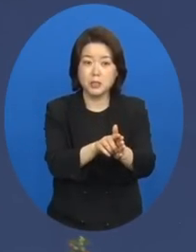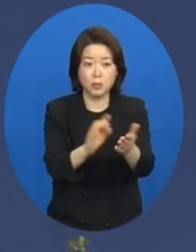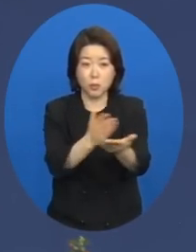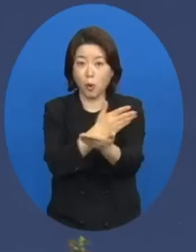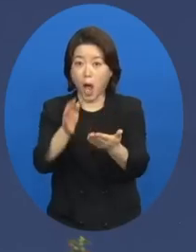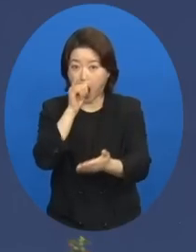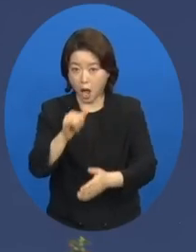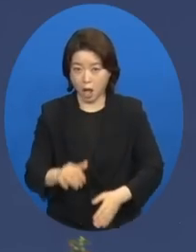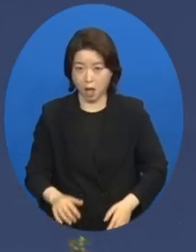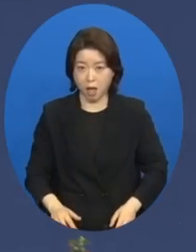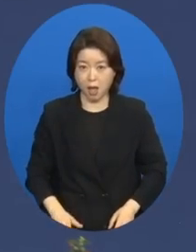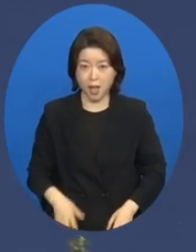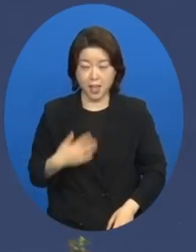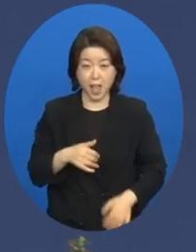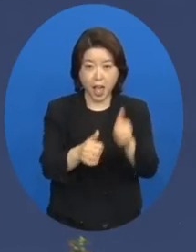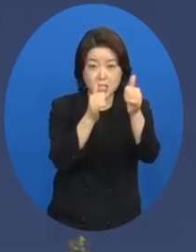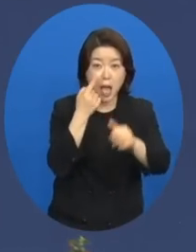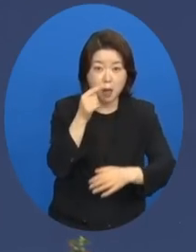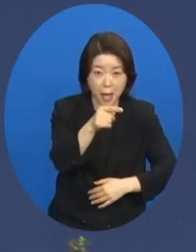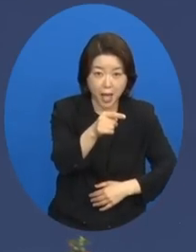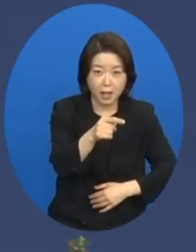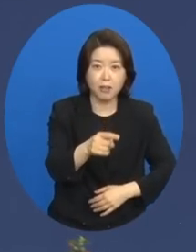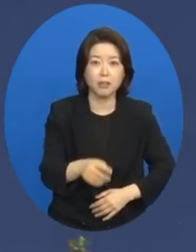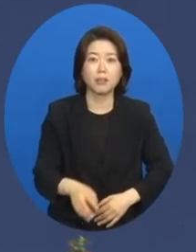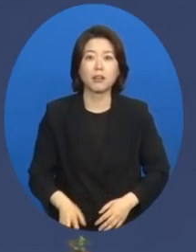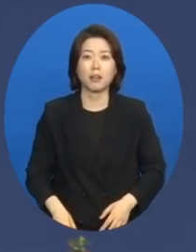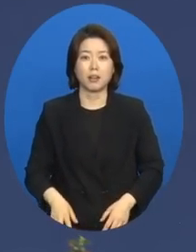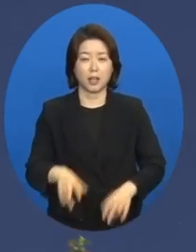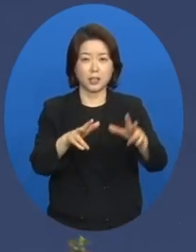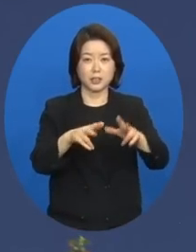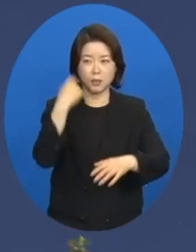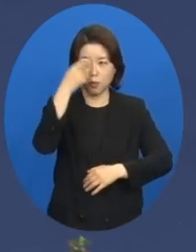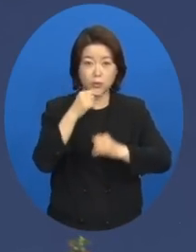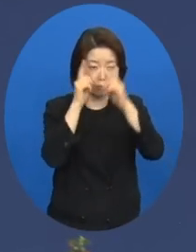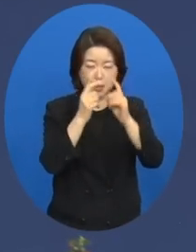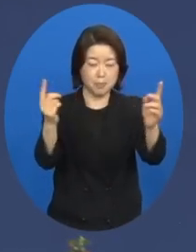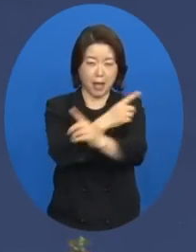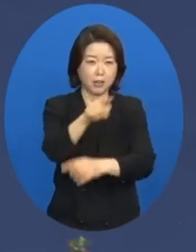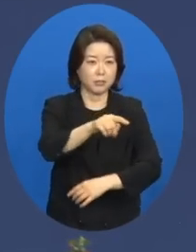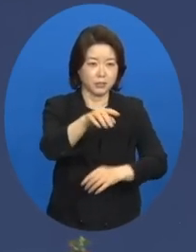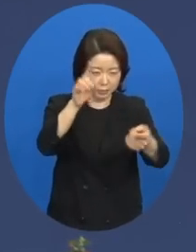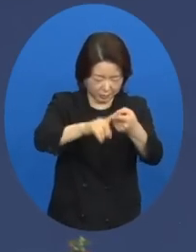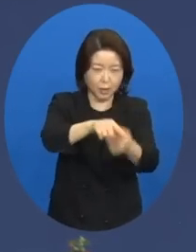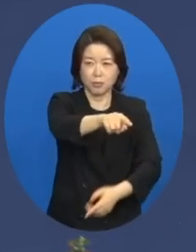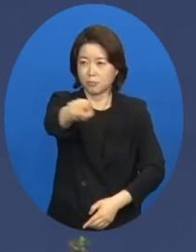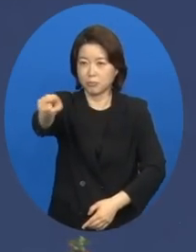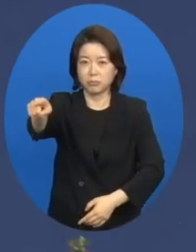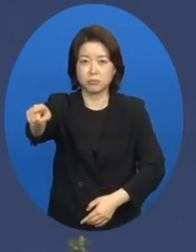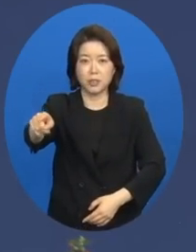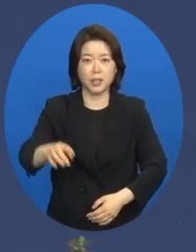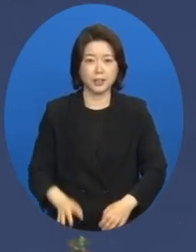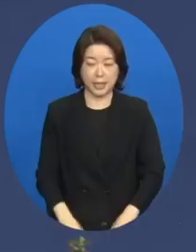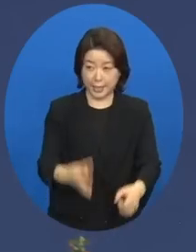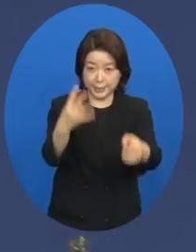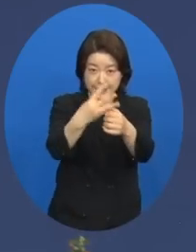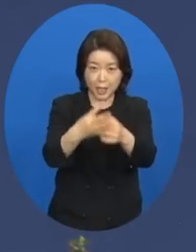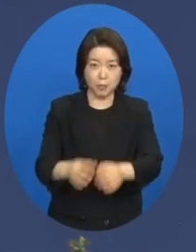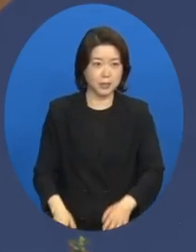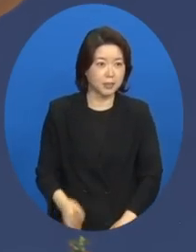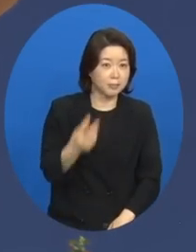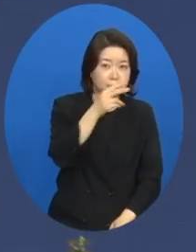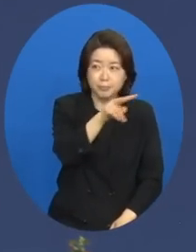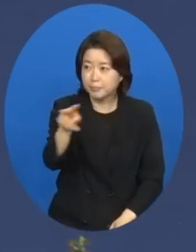나요. 제가 한번 테스트 해볼까요? 지금 표정 바꾸지 마세요. 지금 표정. 내가 지금 네 번째 지금 내가